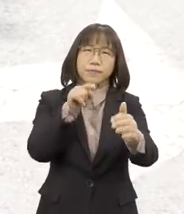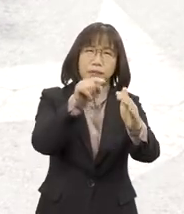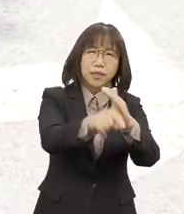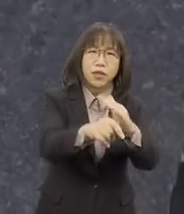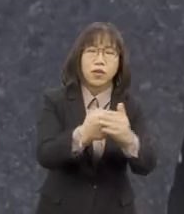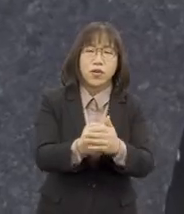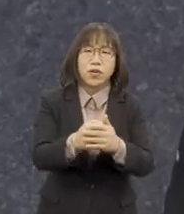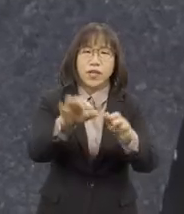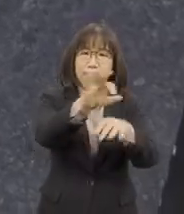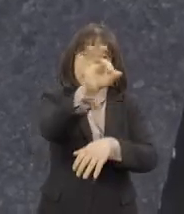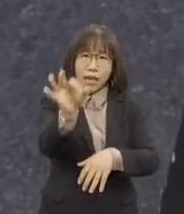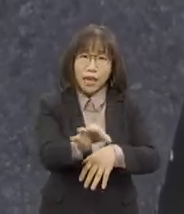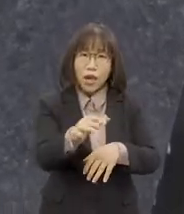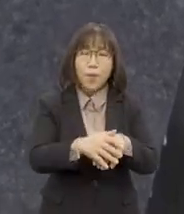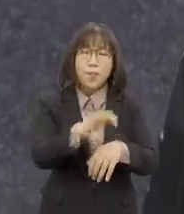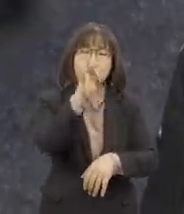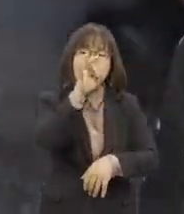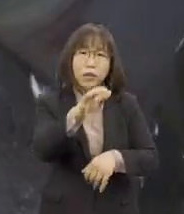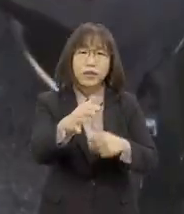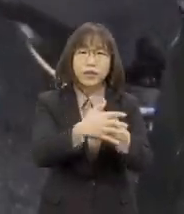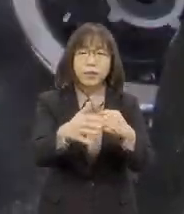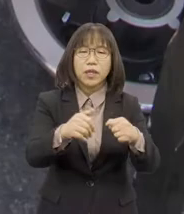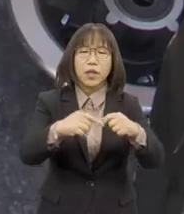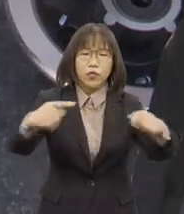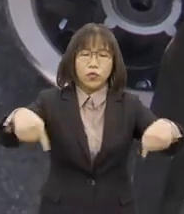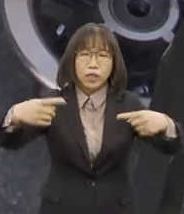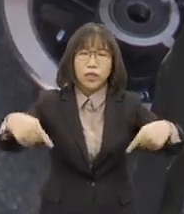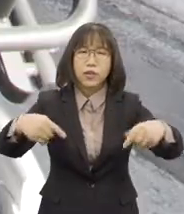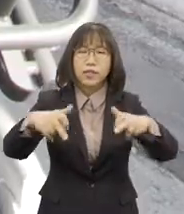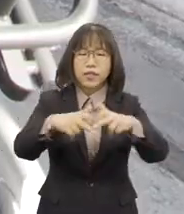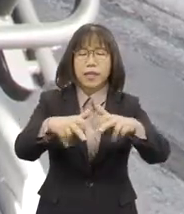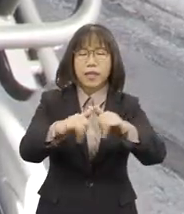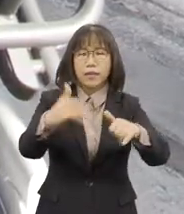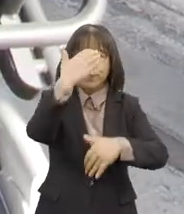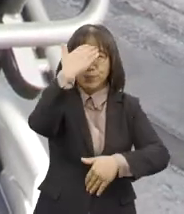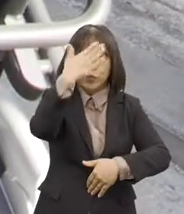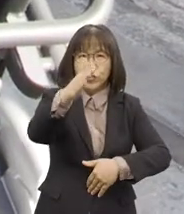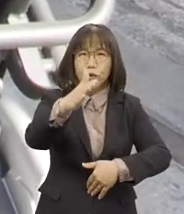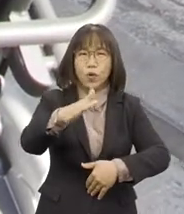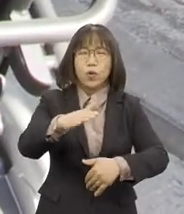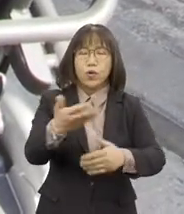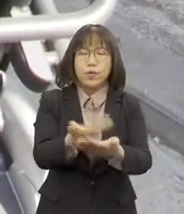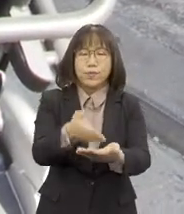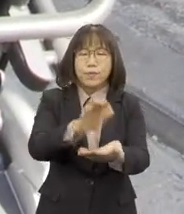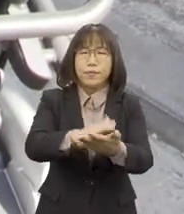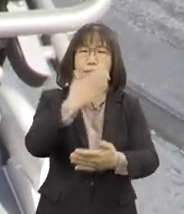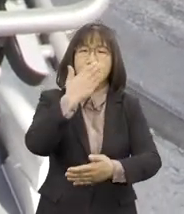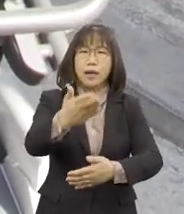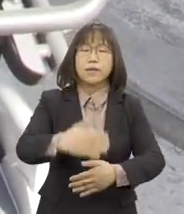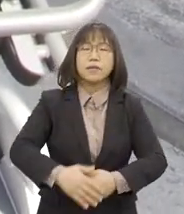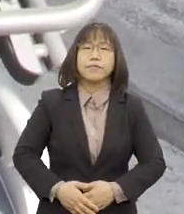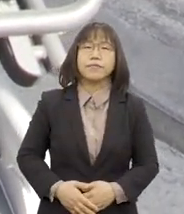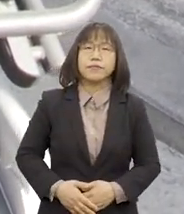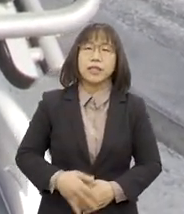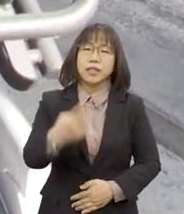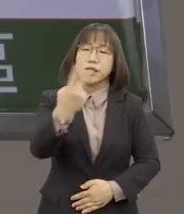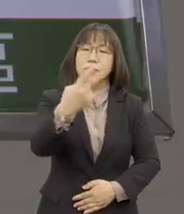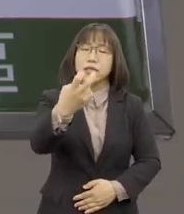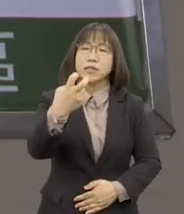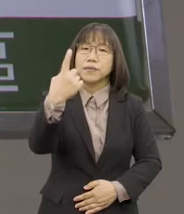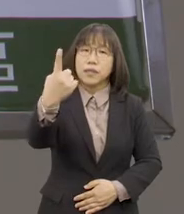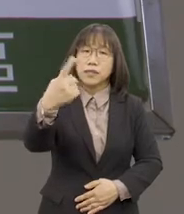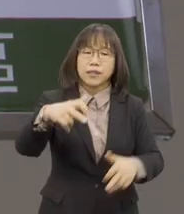제공되는데 타이어 펑크 수리 서비스의 경우 휠체어를 이용하는 장애인이면 누구나 무료로 지원받을 수 있습니다.